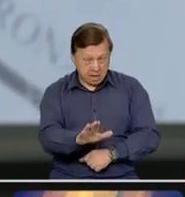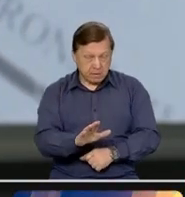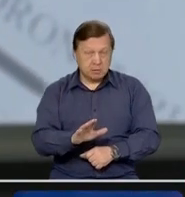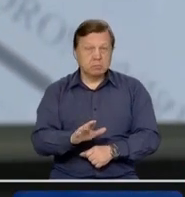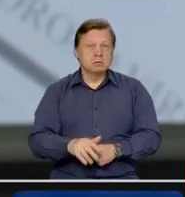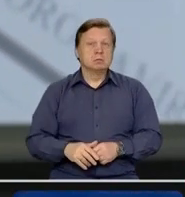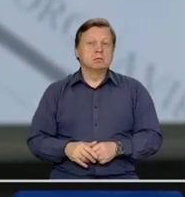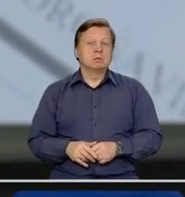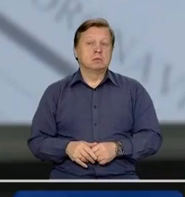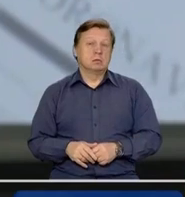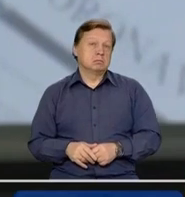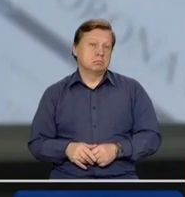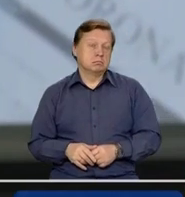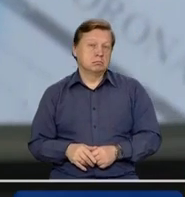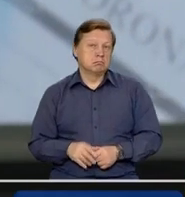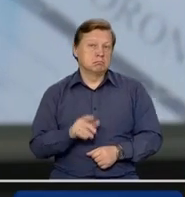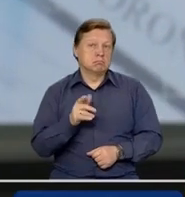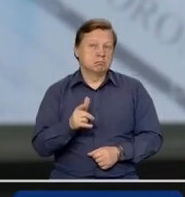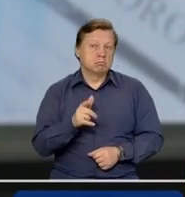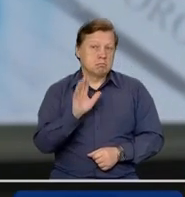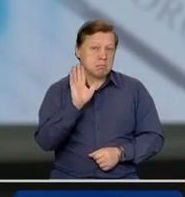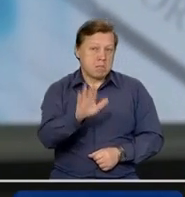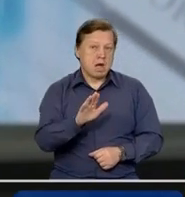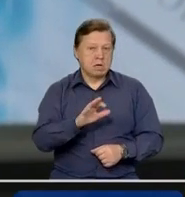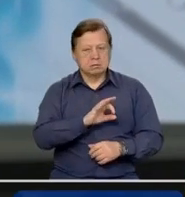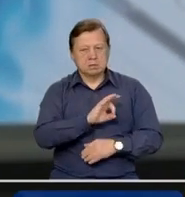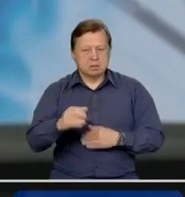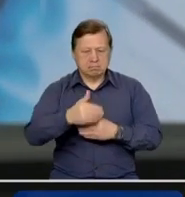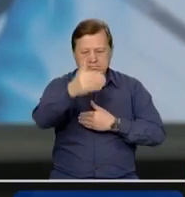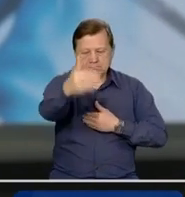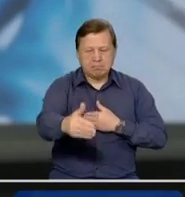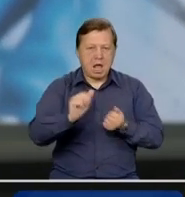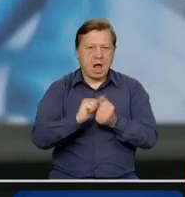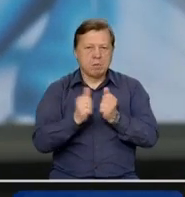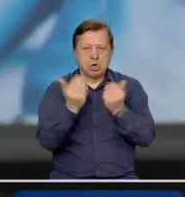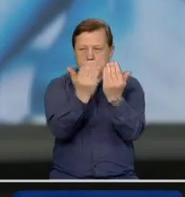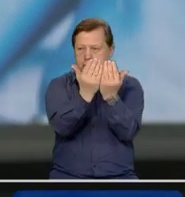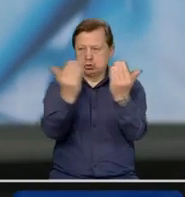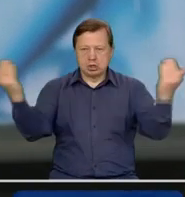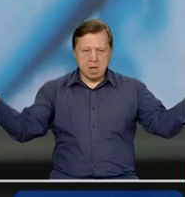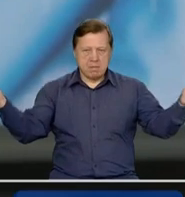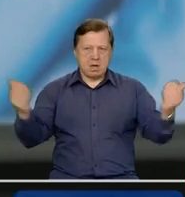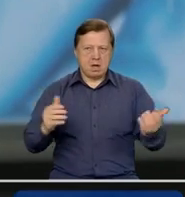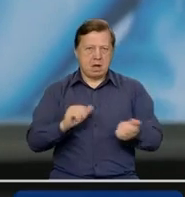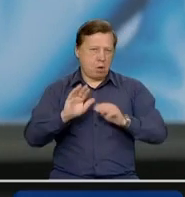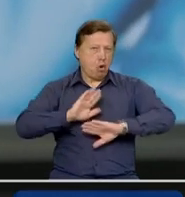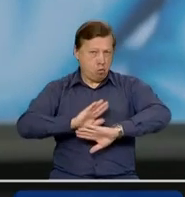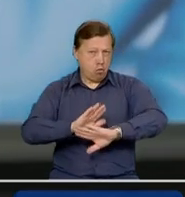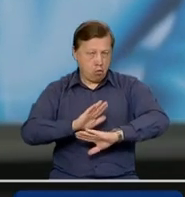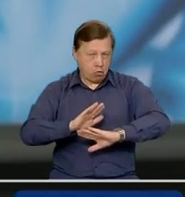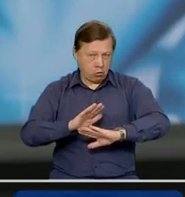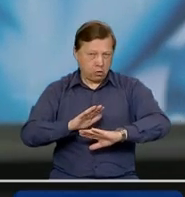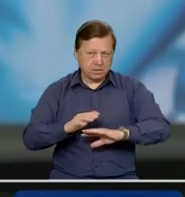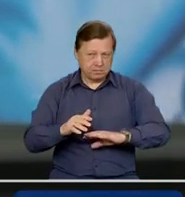branży i ma pani specjalną barierę, no na przykład szyba, czy też płytki ochraniające